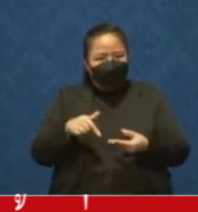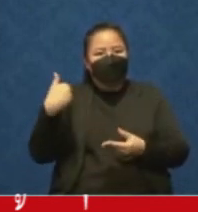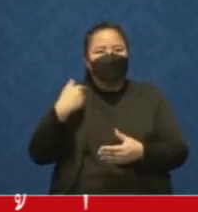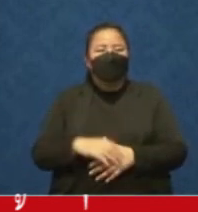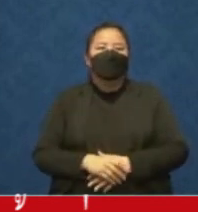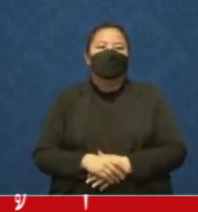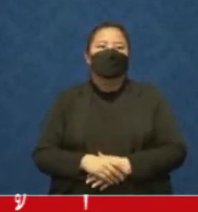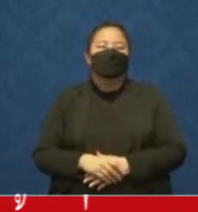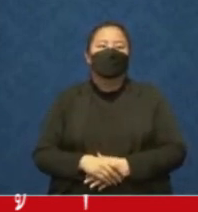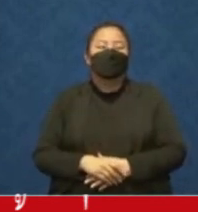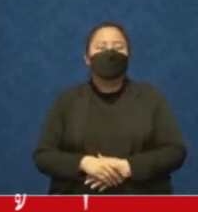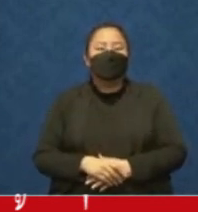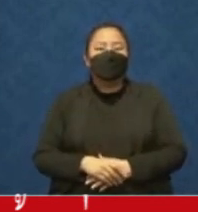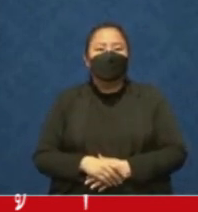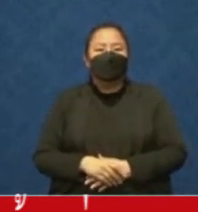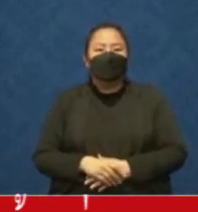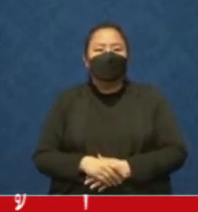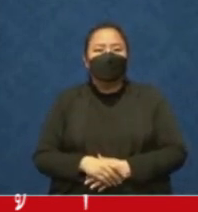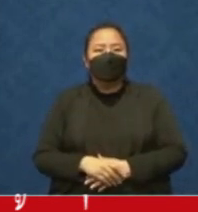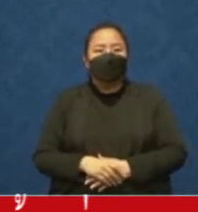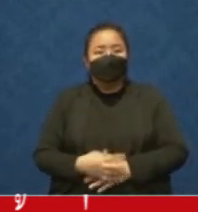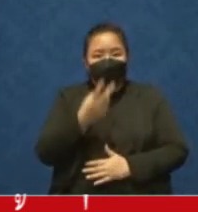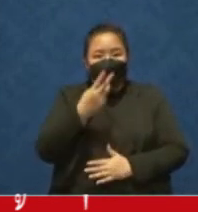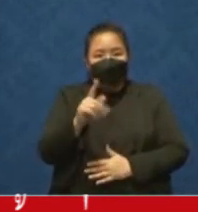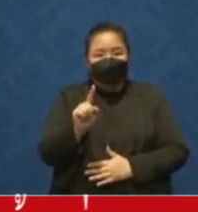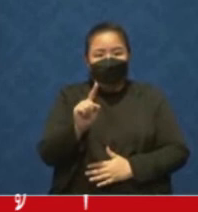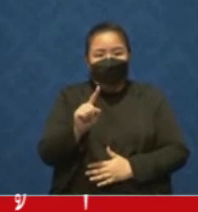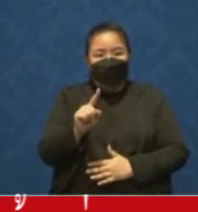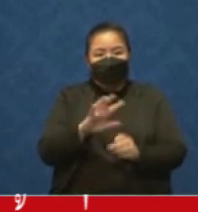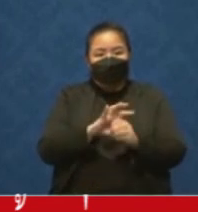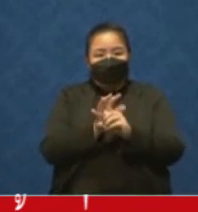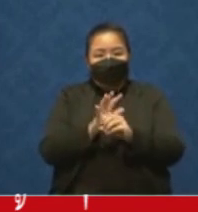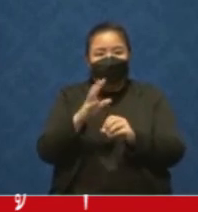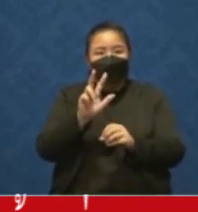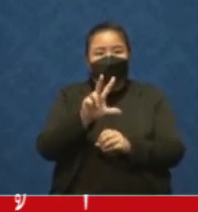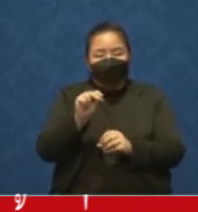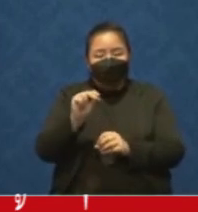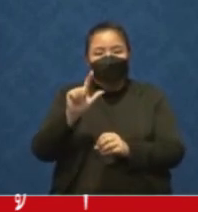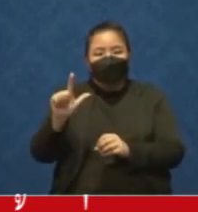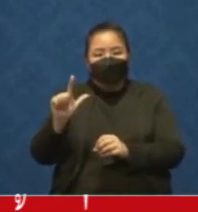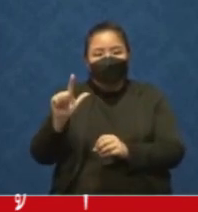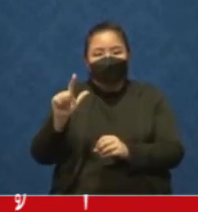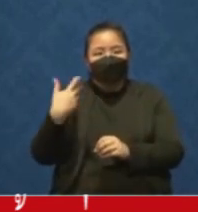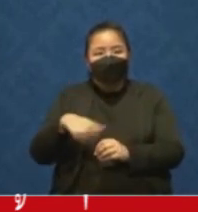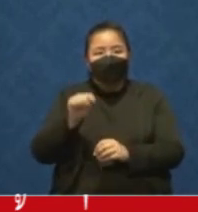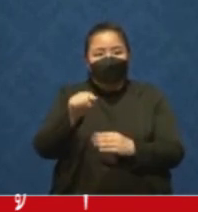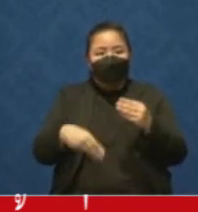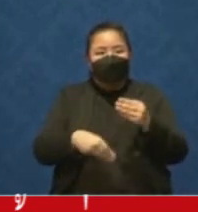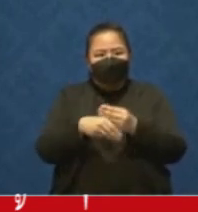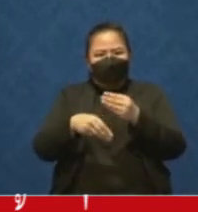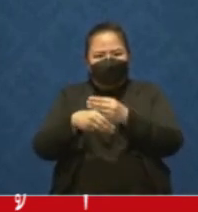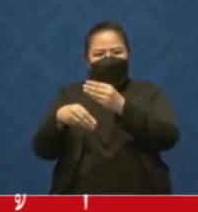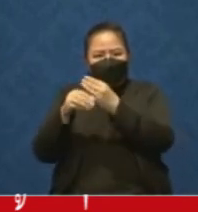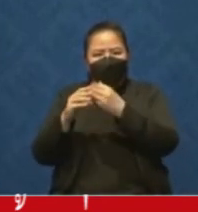อที่ให้เห็นว่าวัคซีนโควิด 30 ลานโดและกมีการสั่งเพิ่มเติมขึนมาเร